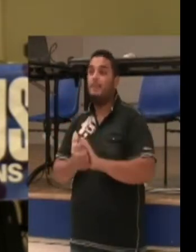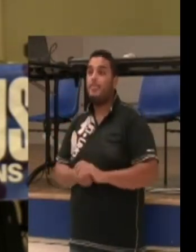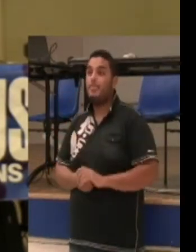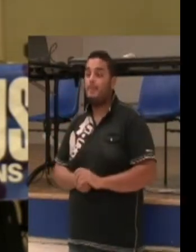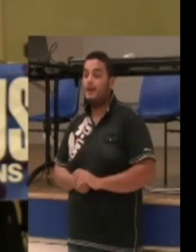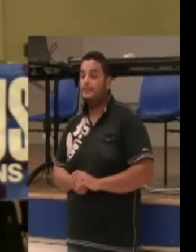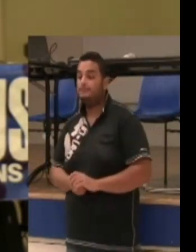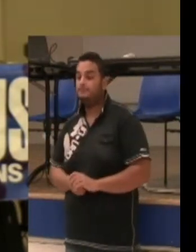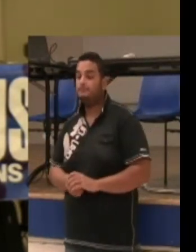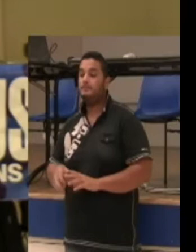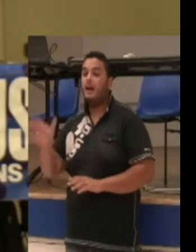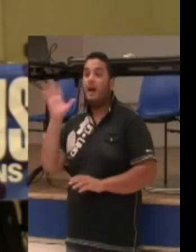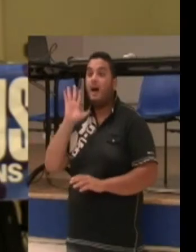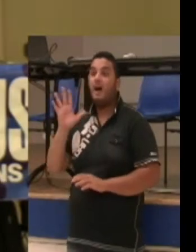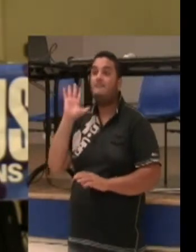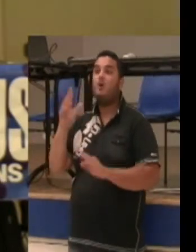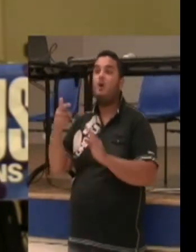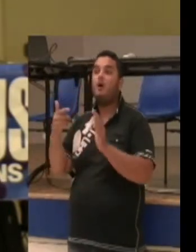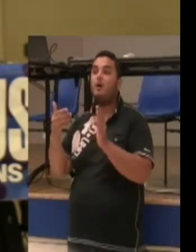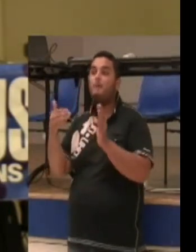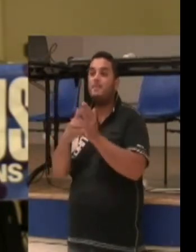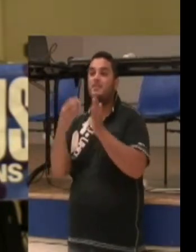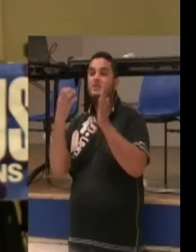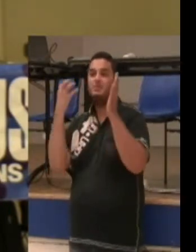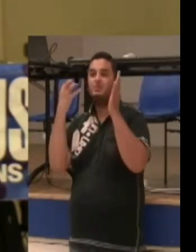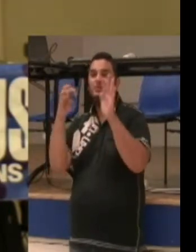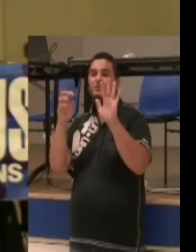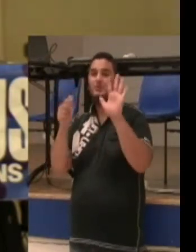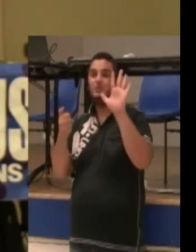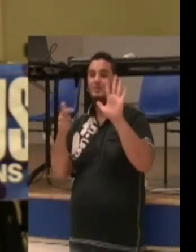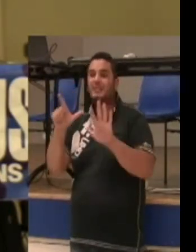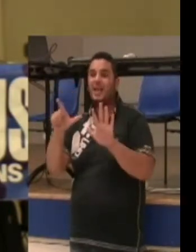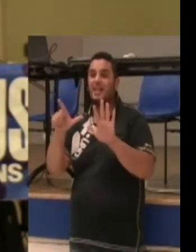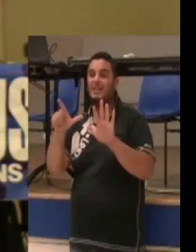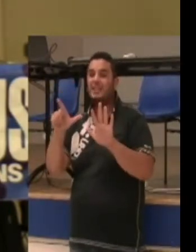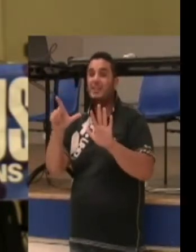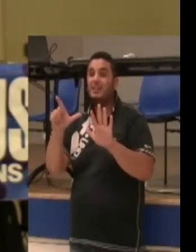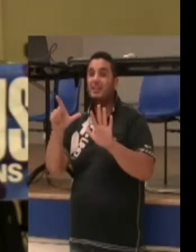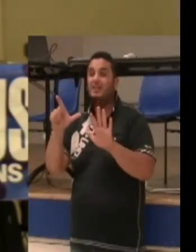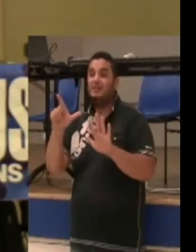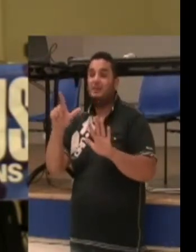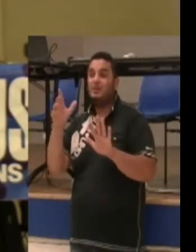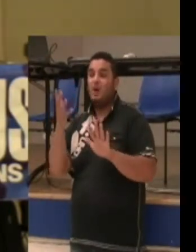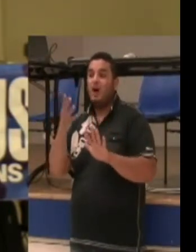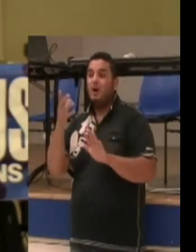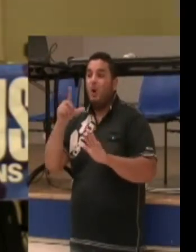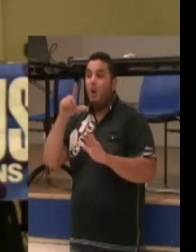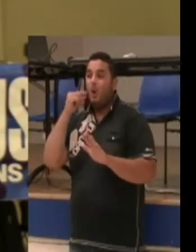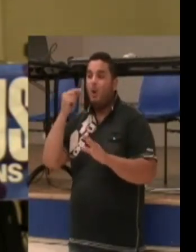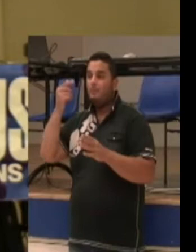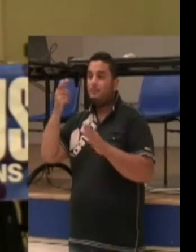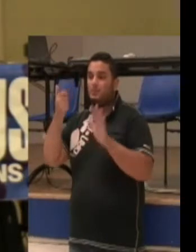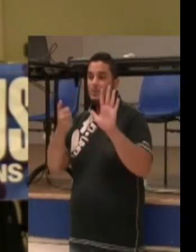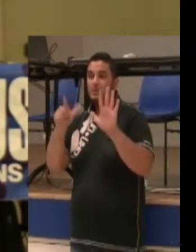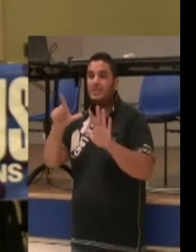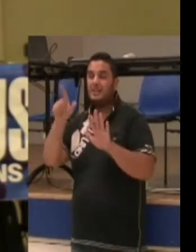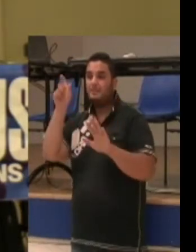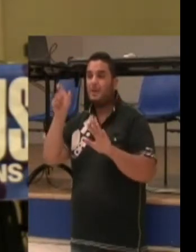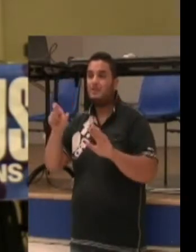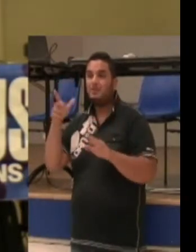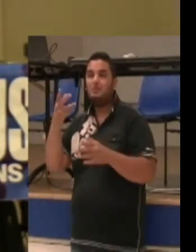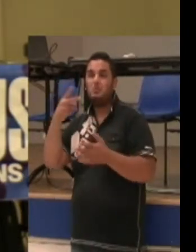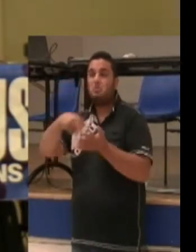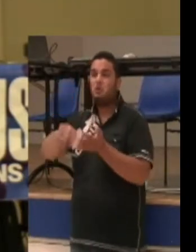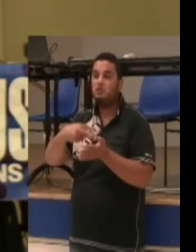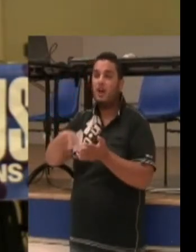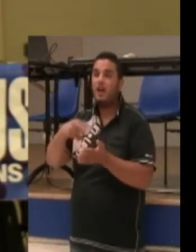hommes qui étaient dans le camp de Jenin, leur source était le Coran. Les hommes de 67, ils